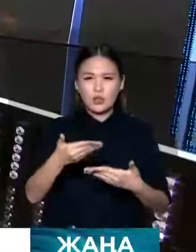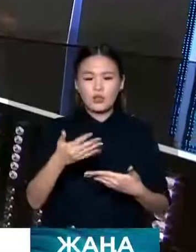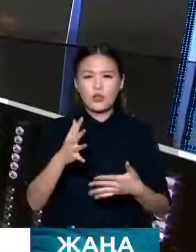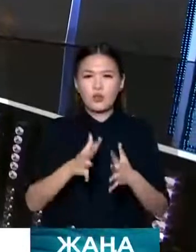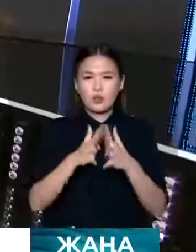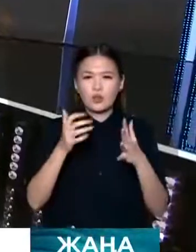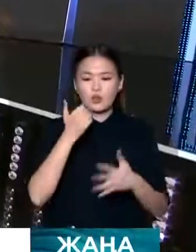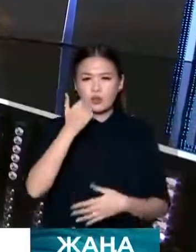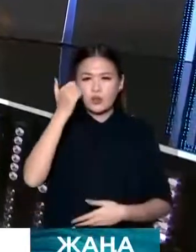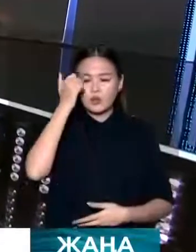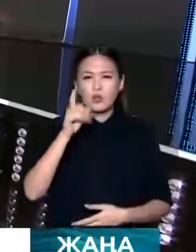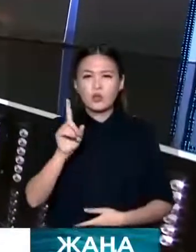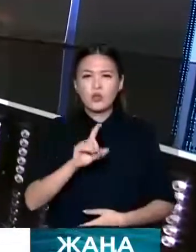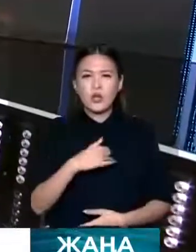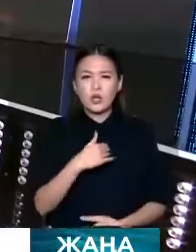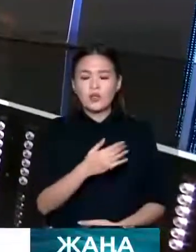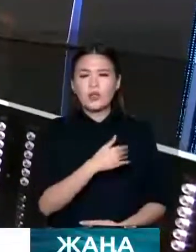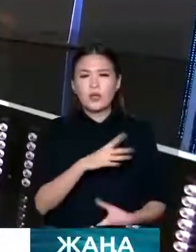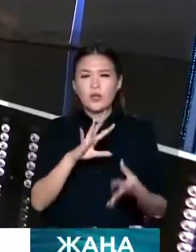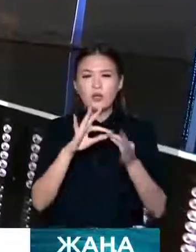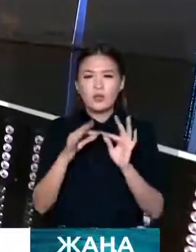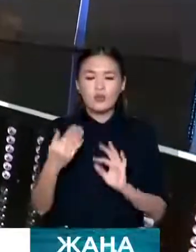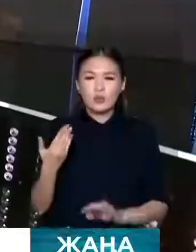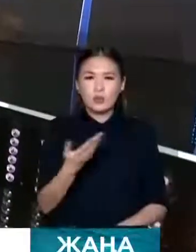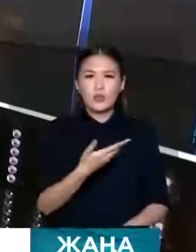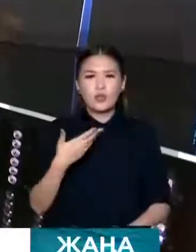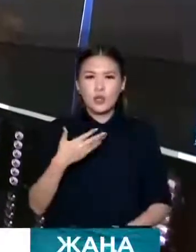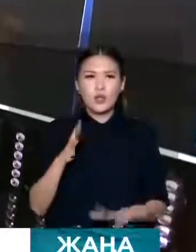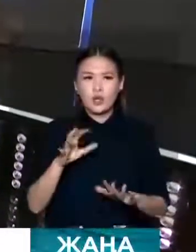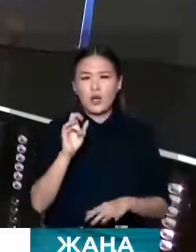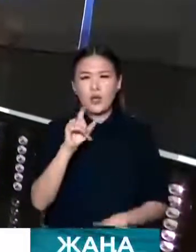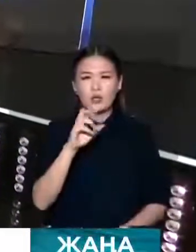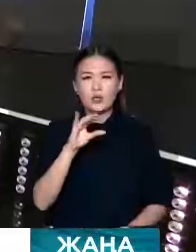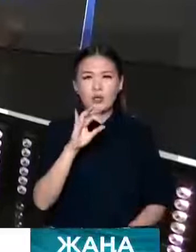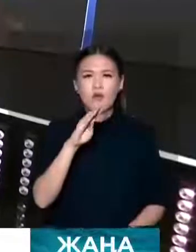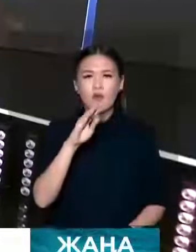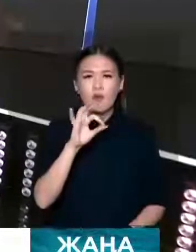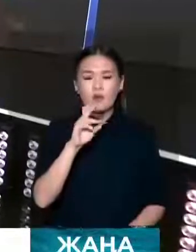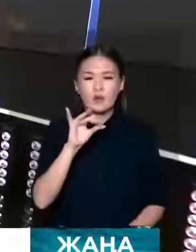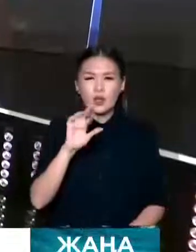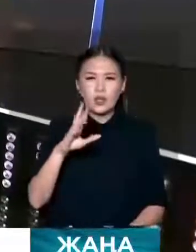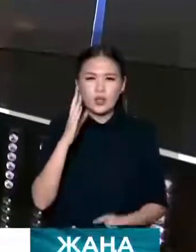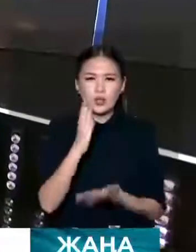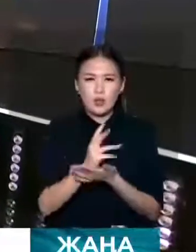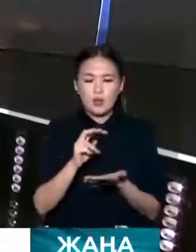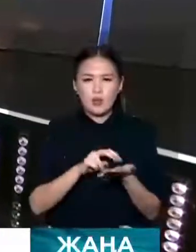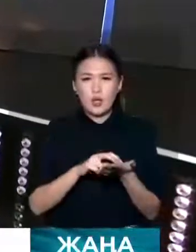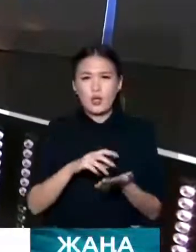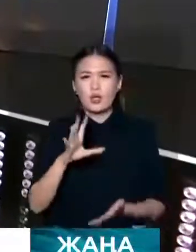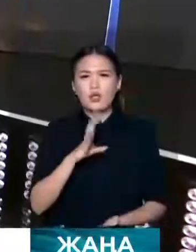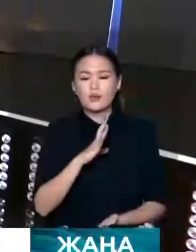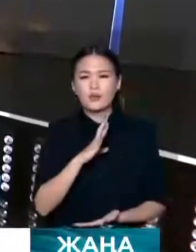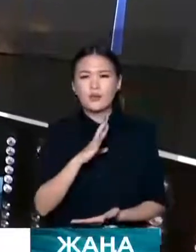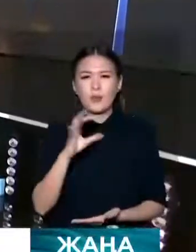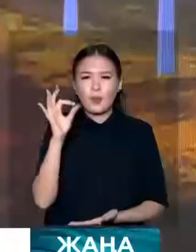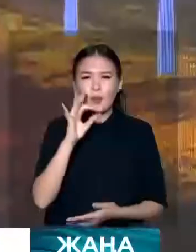рахмет. Негізі шыменде біздің қоғамда радиофобия деген қорқыныштар бар, яғни радиацияға қатысты